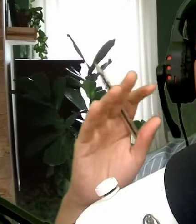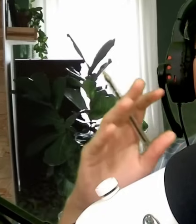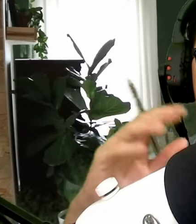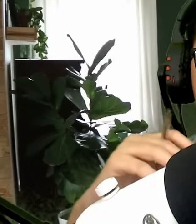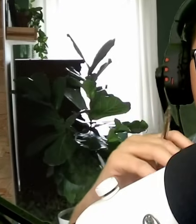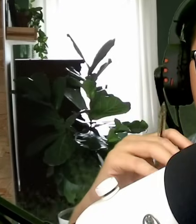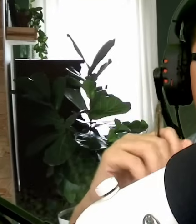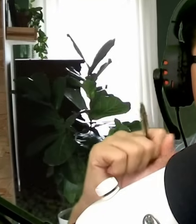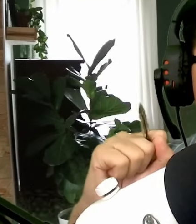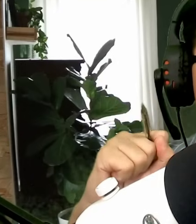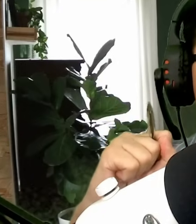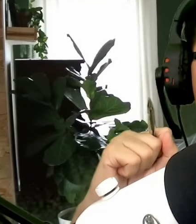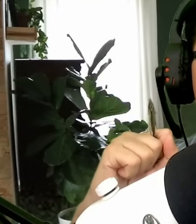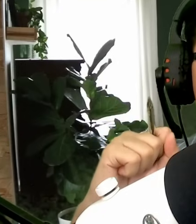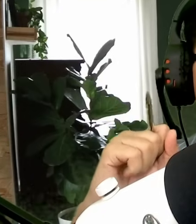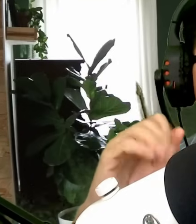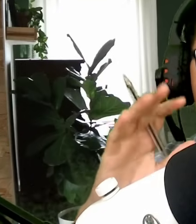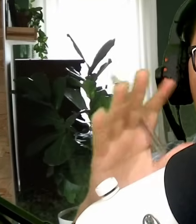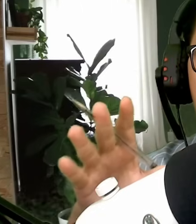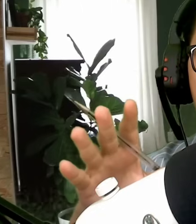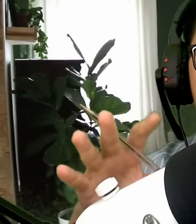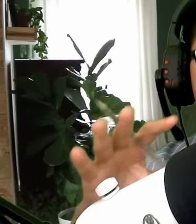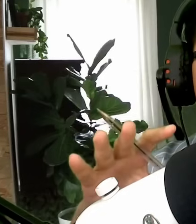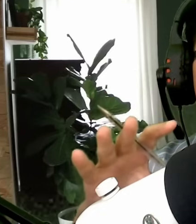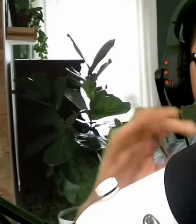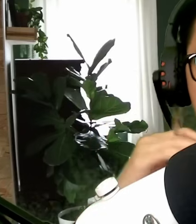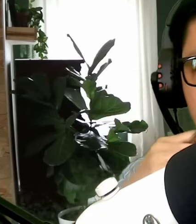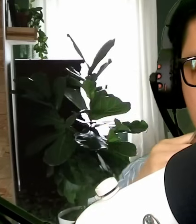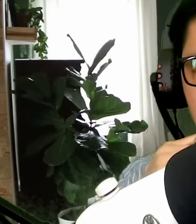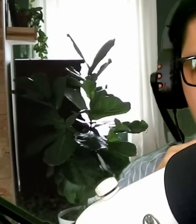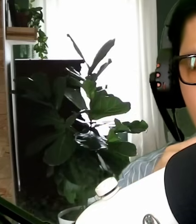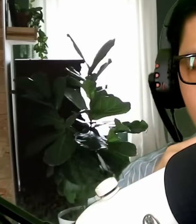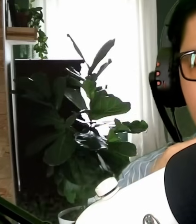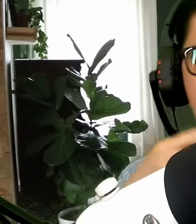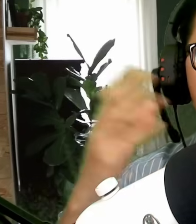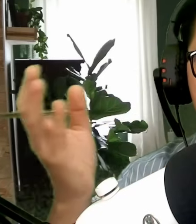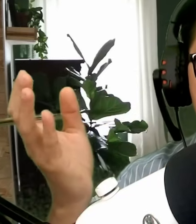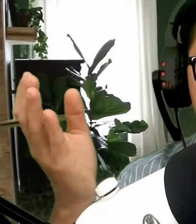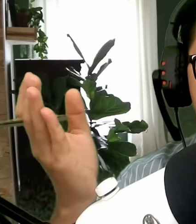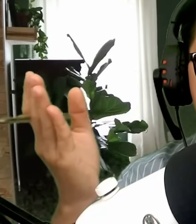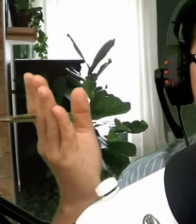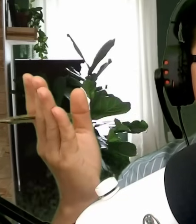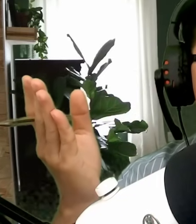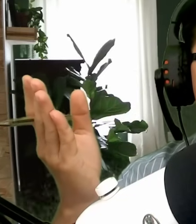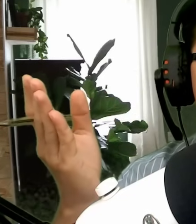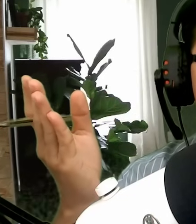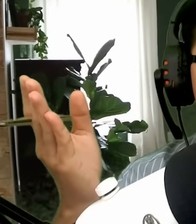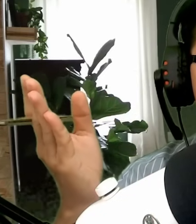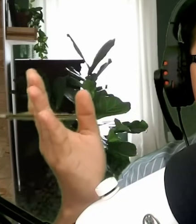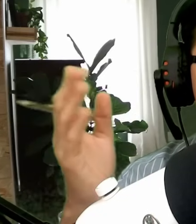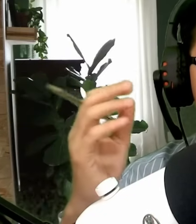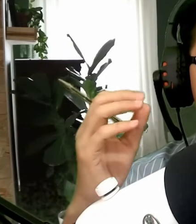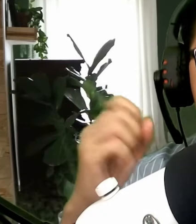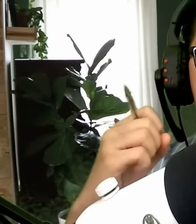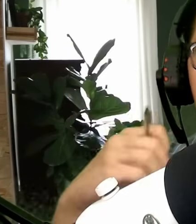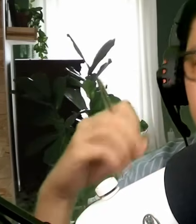Ganun po ba? Tama po bang aking pagkakaintindi mga ka-U3? Lalo na po sa MCGI member po? O iba po ang tinutukoy ni Brother Eli dito na pagtulong